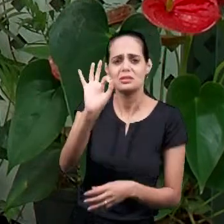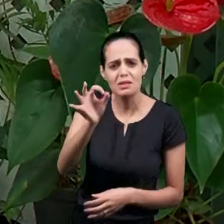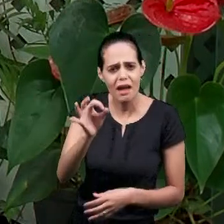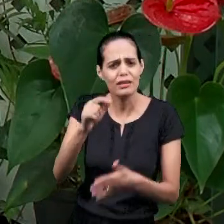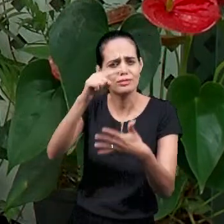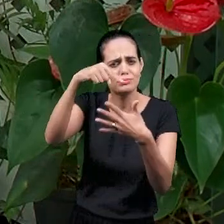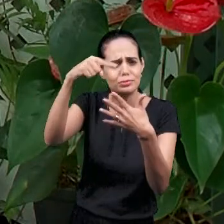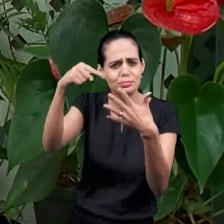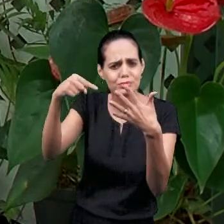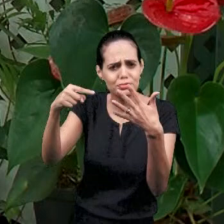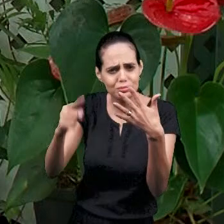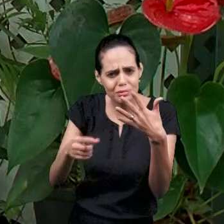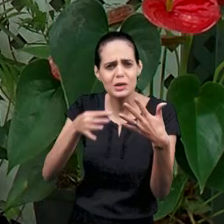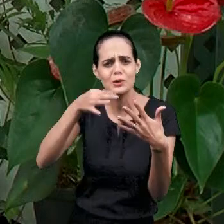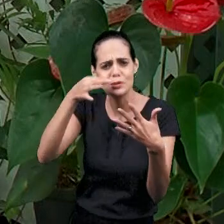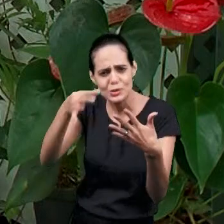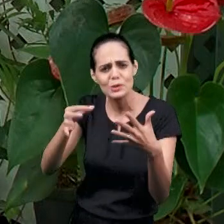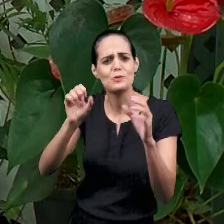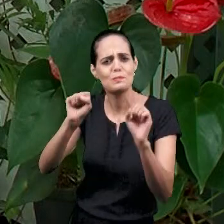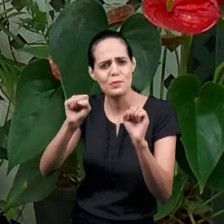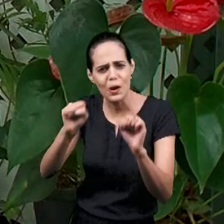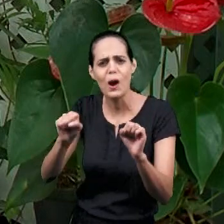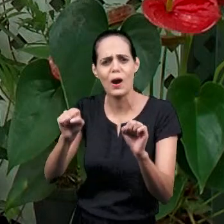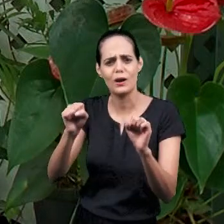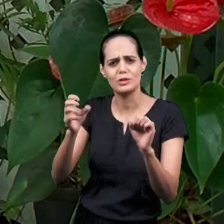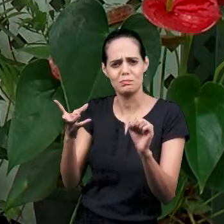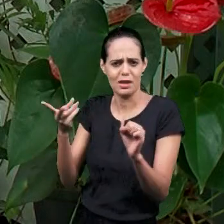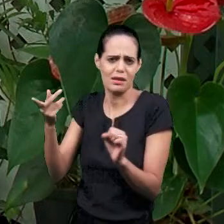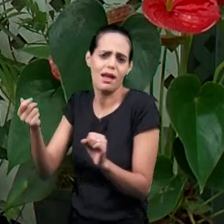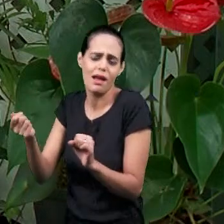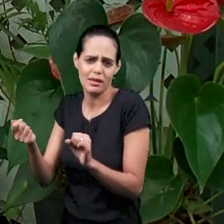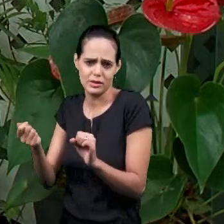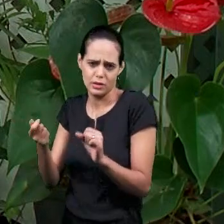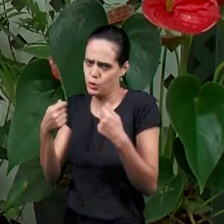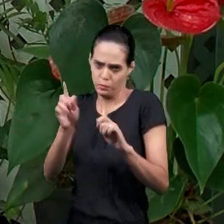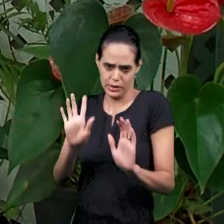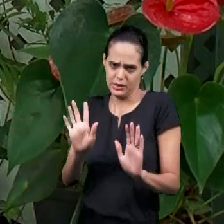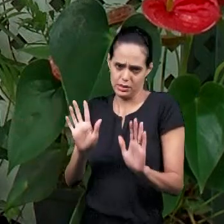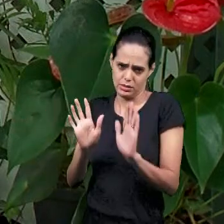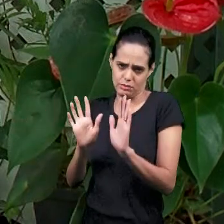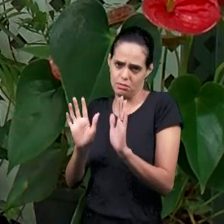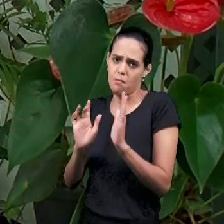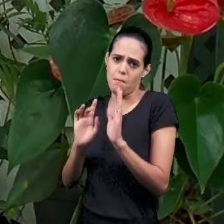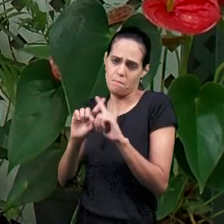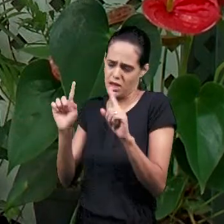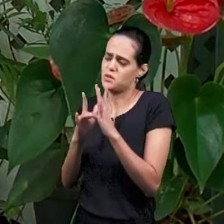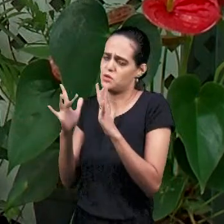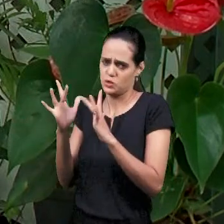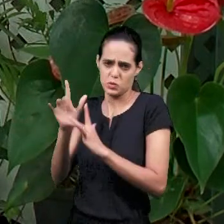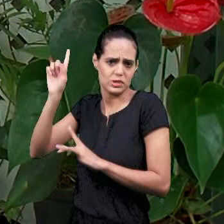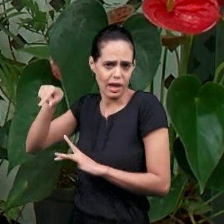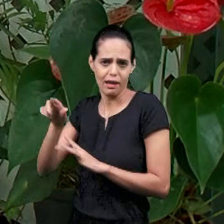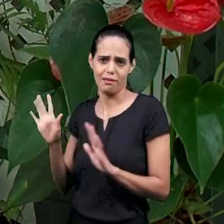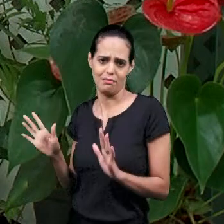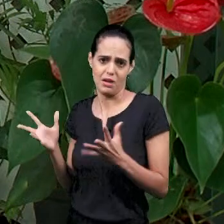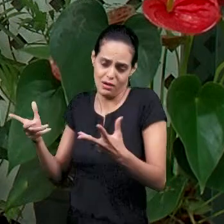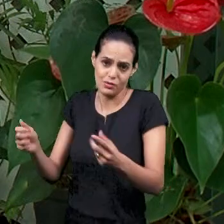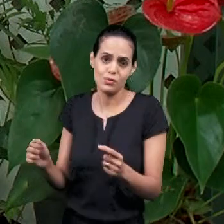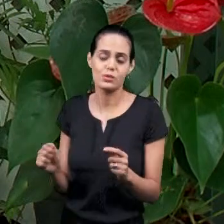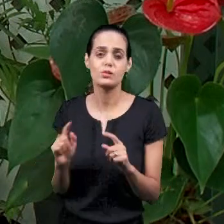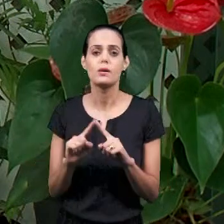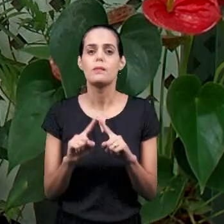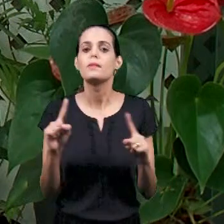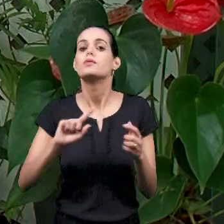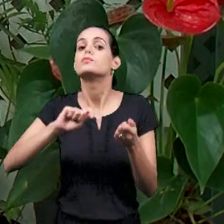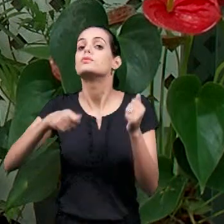ceci. Tout va bien. Il mérite, il faut faire des éloges. Il n'a pas besoin, mais il mérite. Mais maintenant, quel est